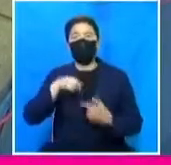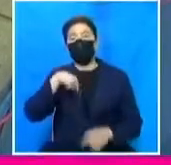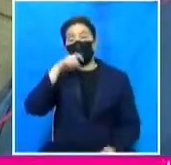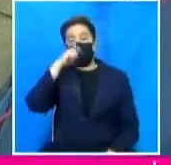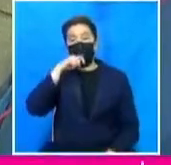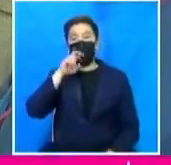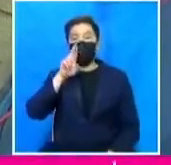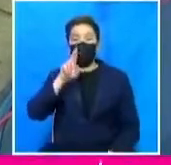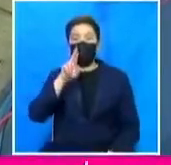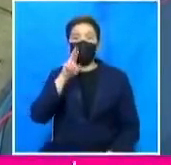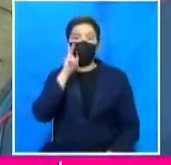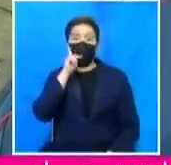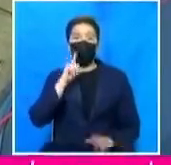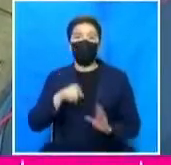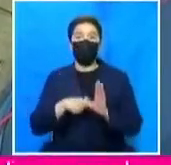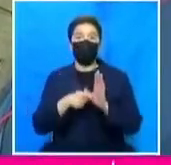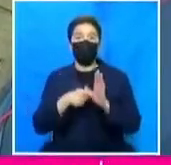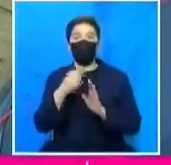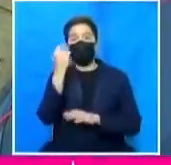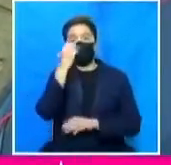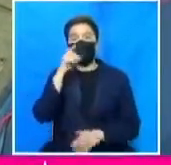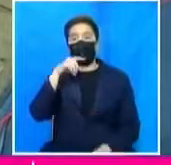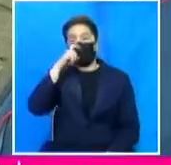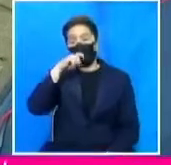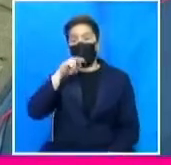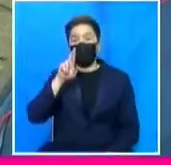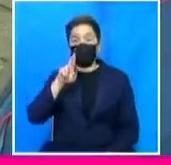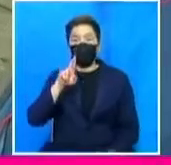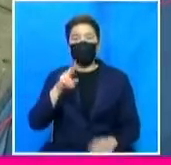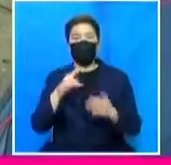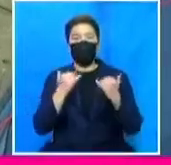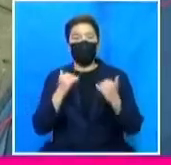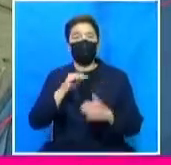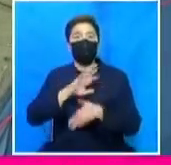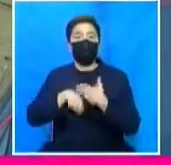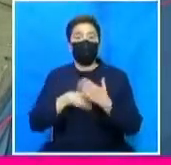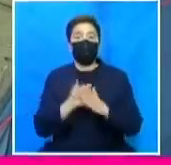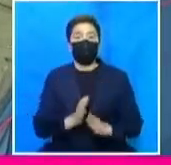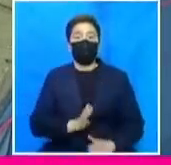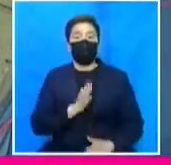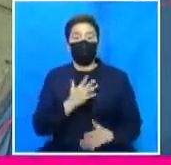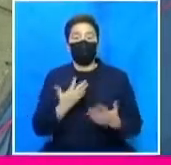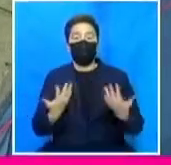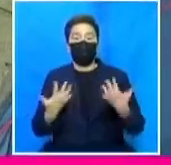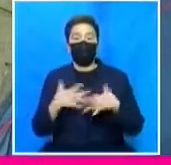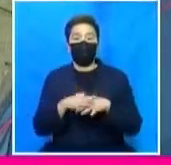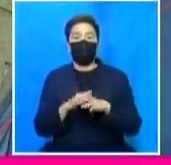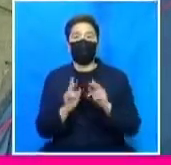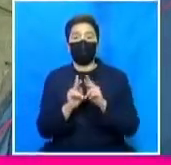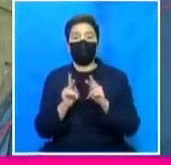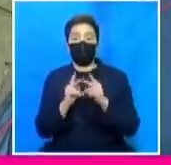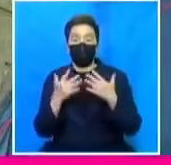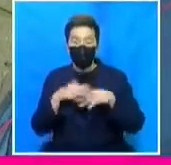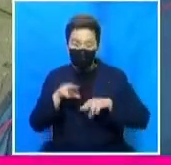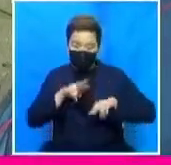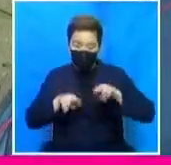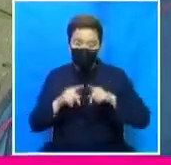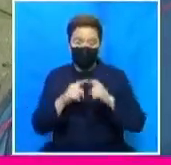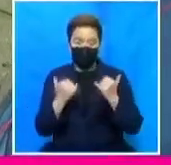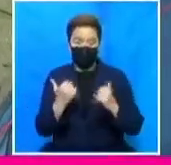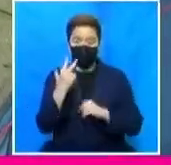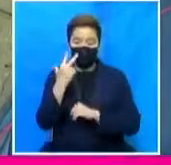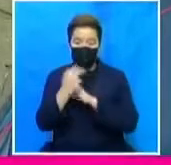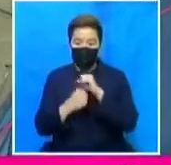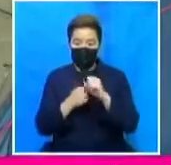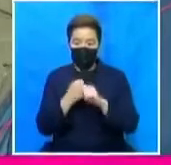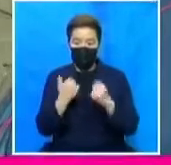ทยรัฐนิวโชว์สถานีโทรทัศน์ไทยรัฐทีวีที่ทุกท่านให้เกียรติร่วมเป็นคณะกรรมการออกรางวัลสลากออมสินพิเศษ3ปี